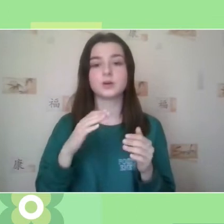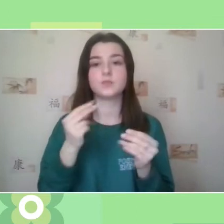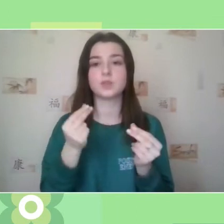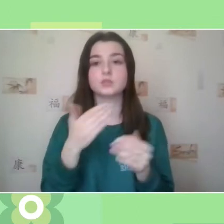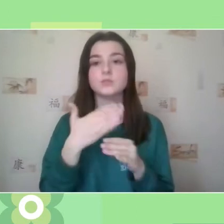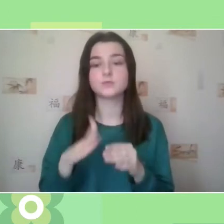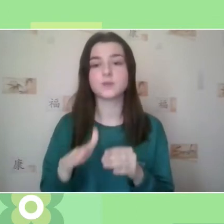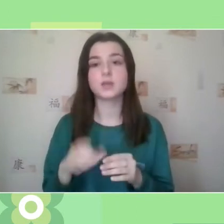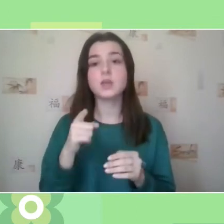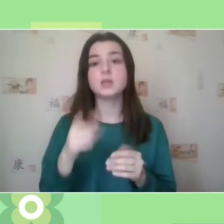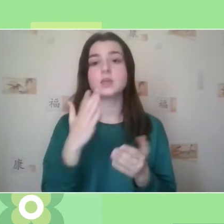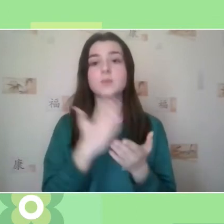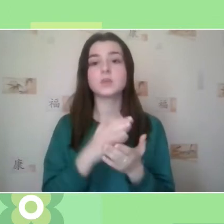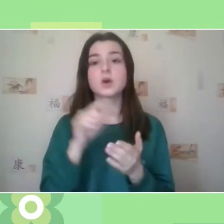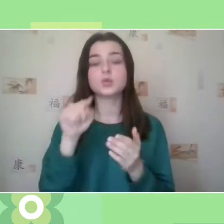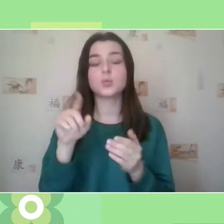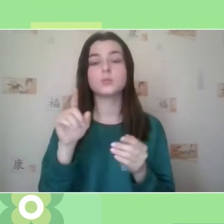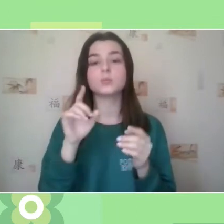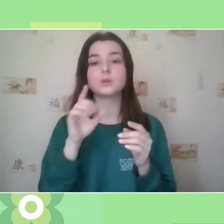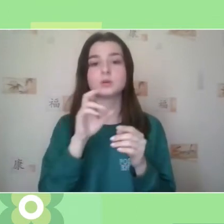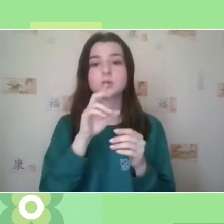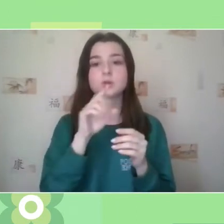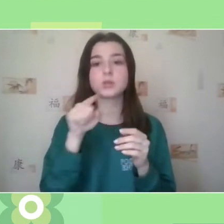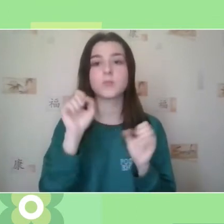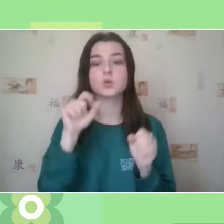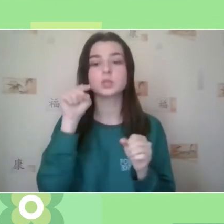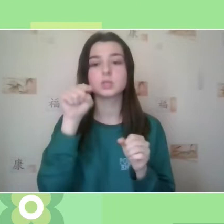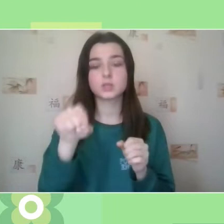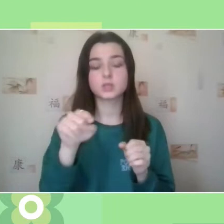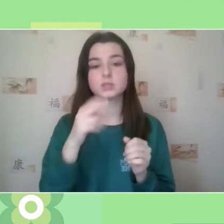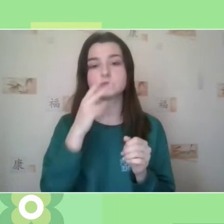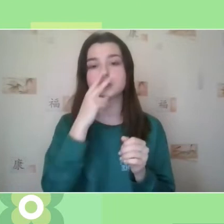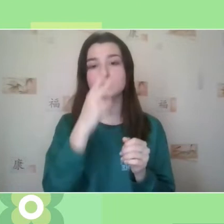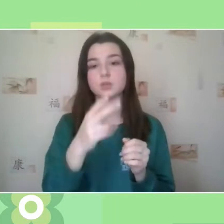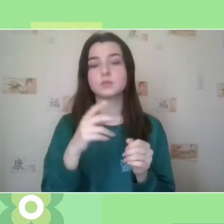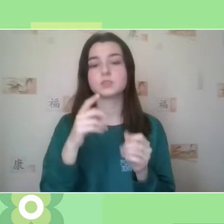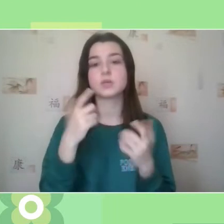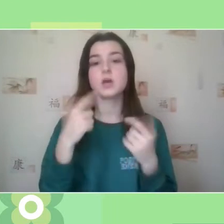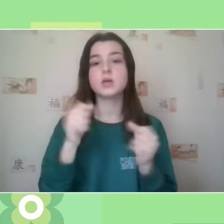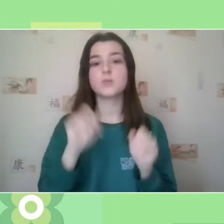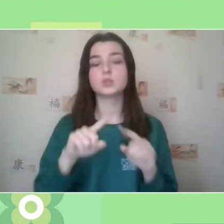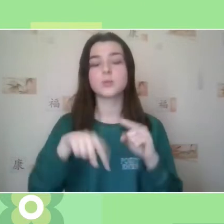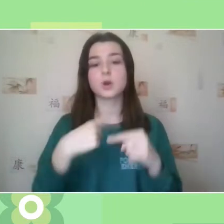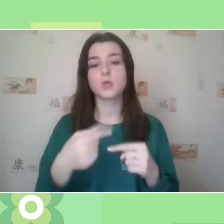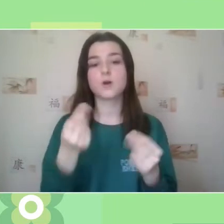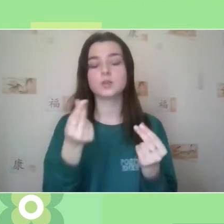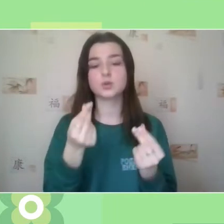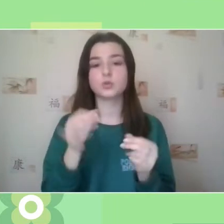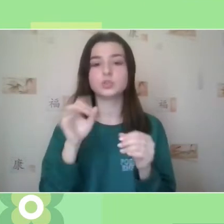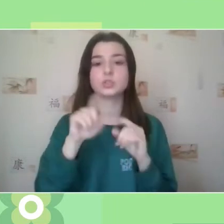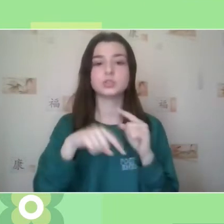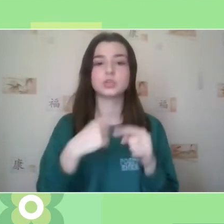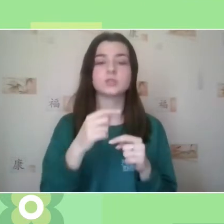яка говорить про те, що ось тут можна тицнути і перерахувати нам гроші. А через QR-код, через